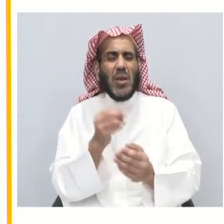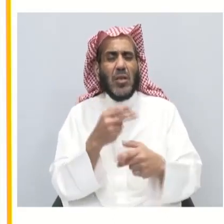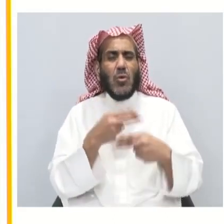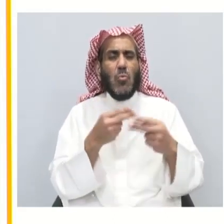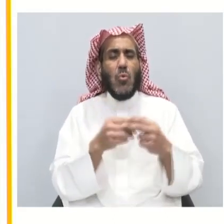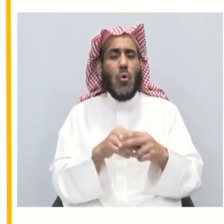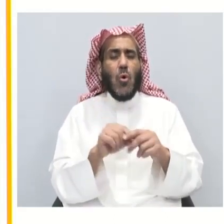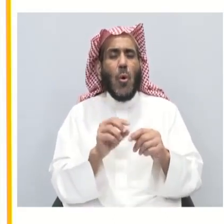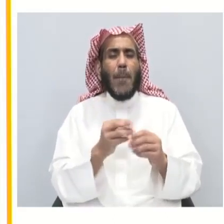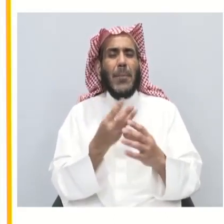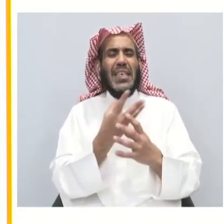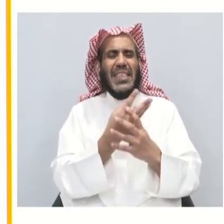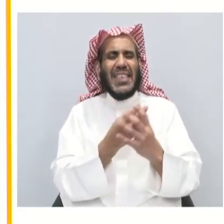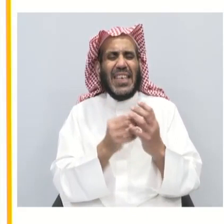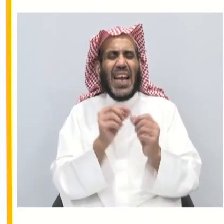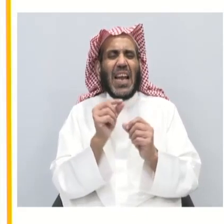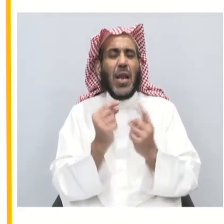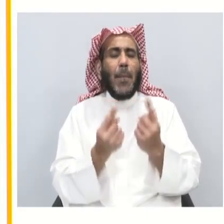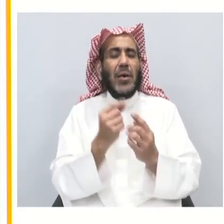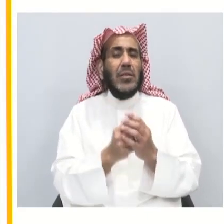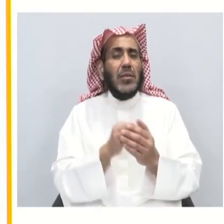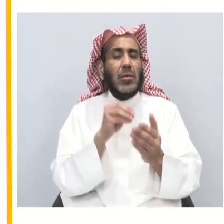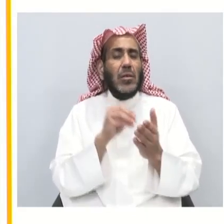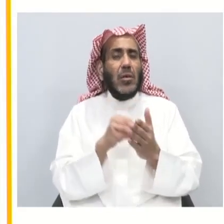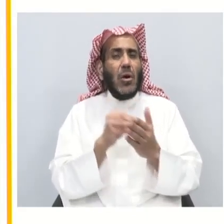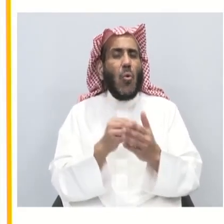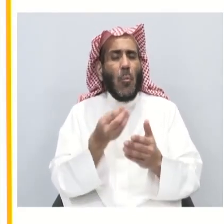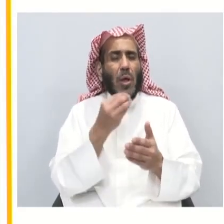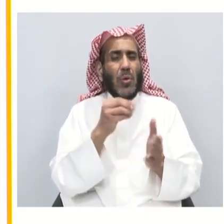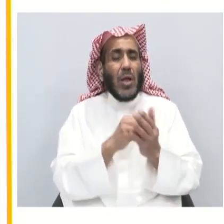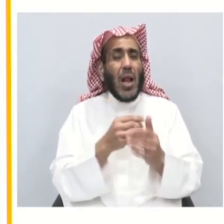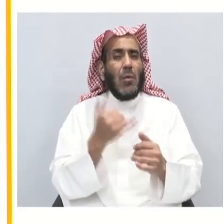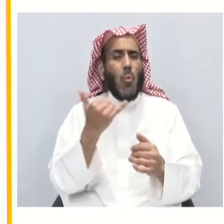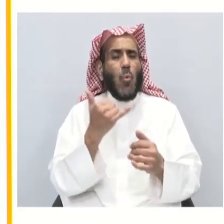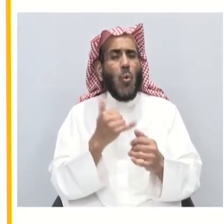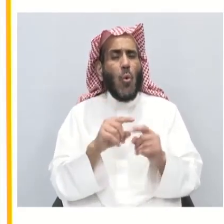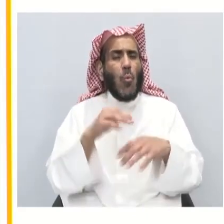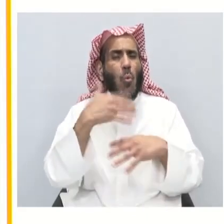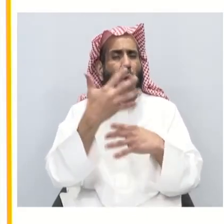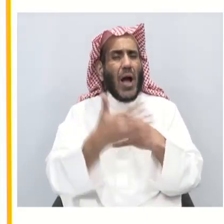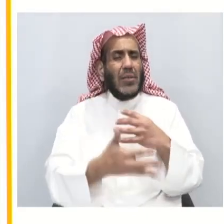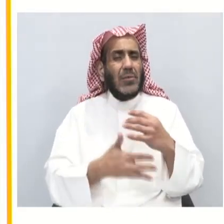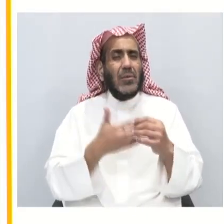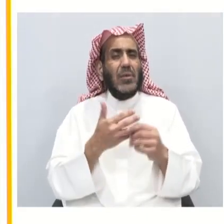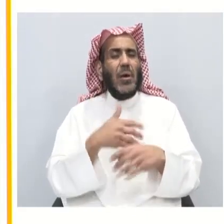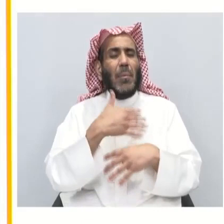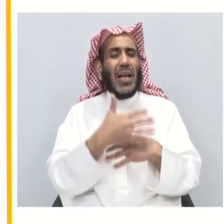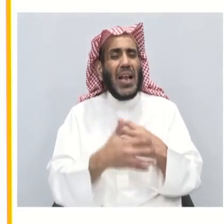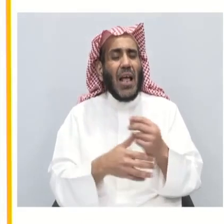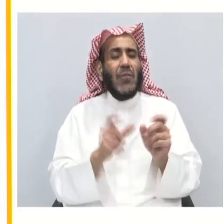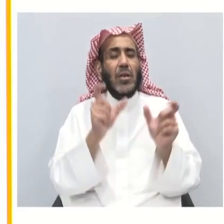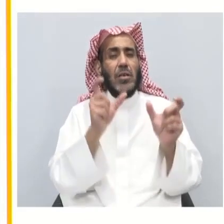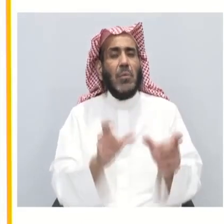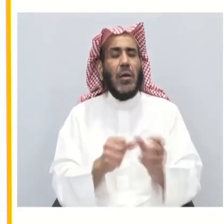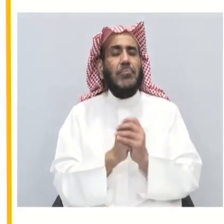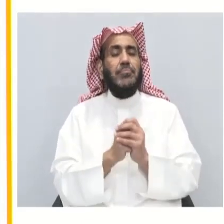تتكون من جنين النبات، والمواد المغذية اللازمة له محاطة بماذا؟ بغلاف للحماية.